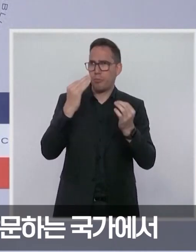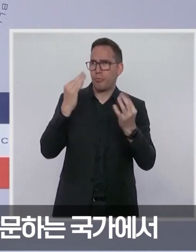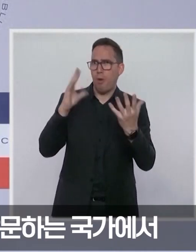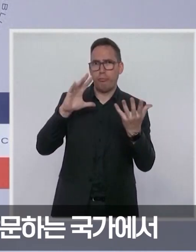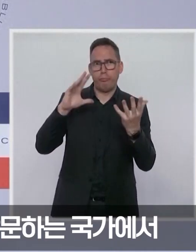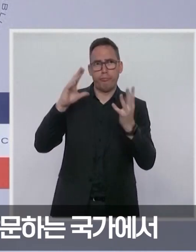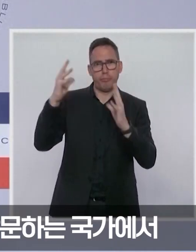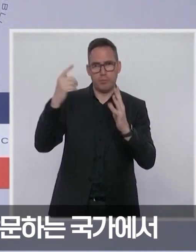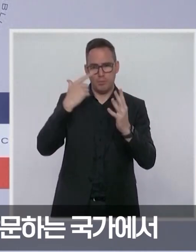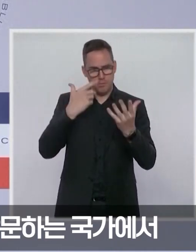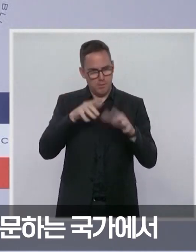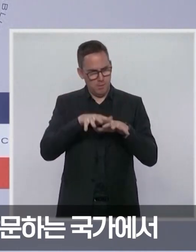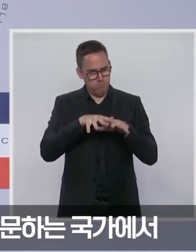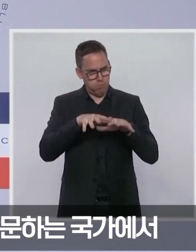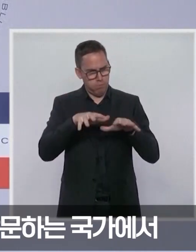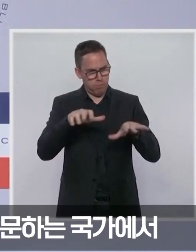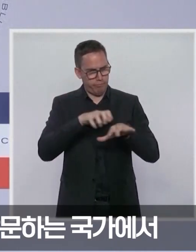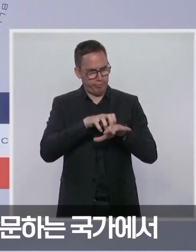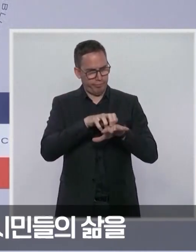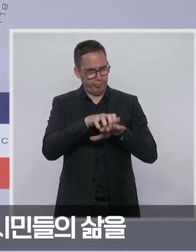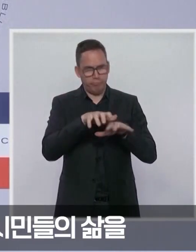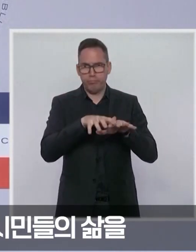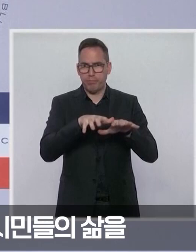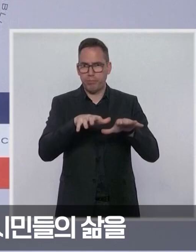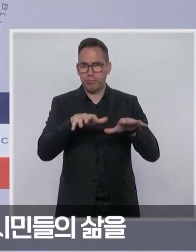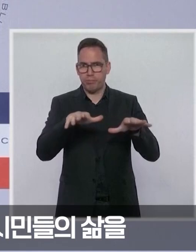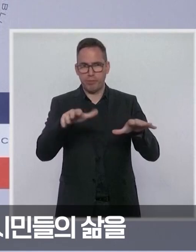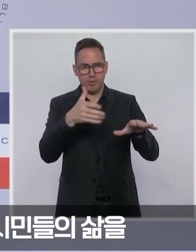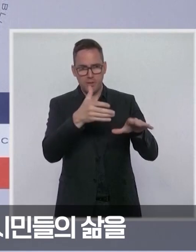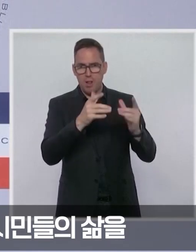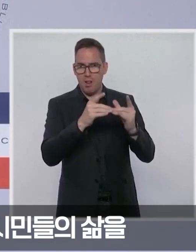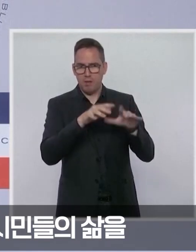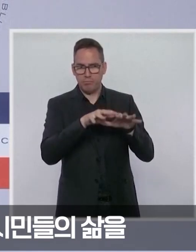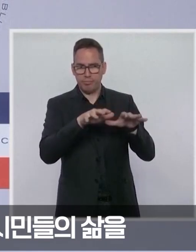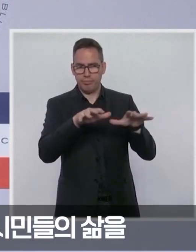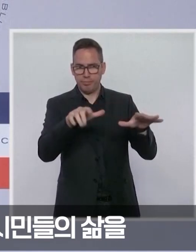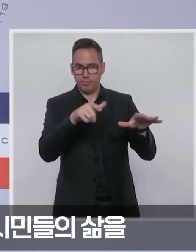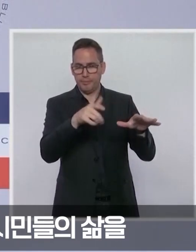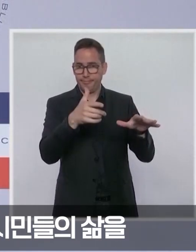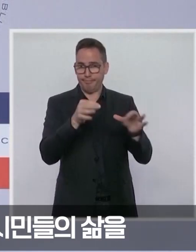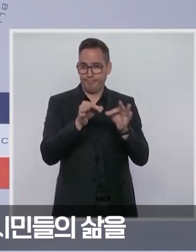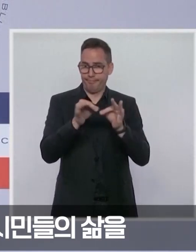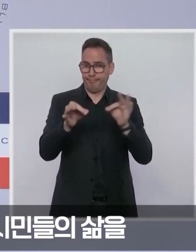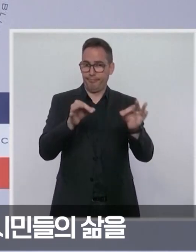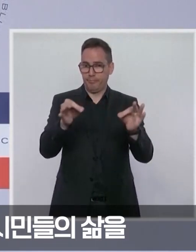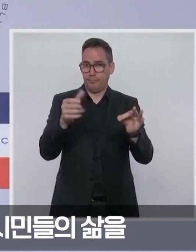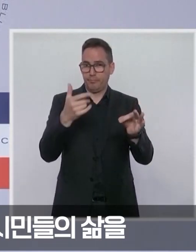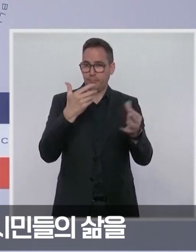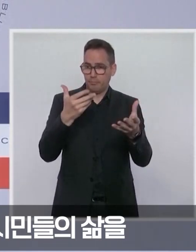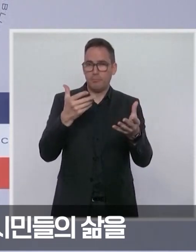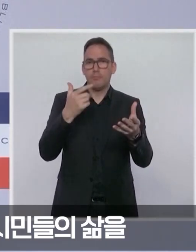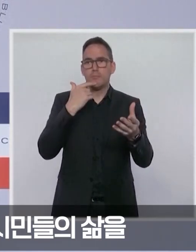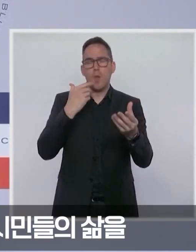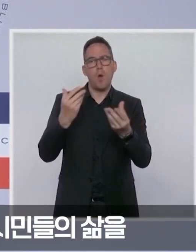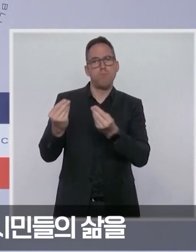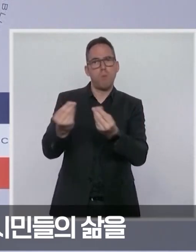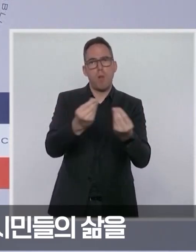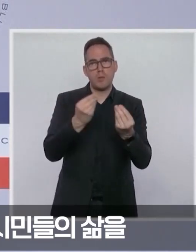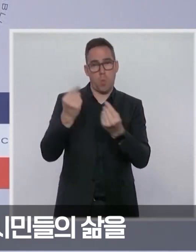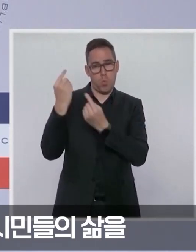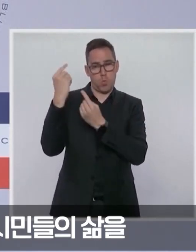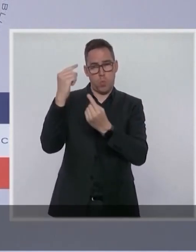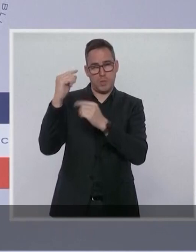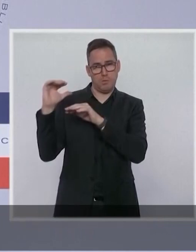ces punaises de lit dans l'ensemble des pays occidentaux, touchant plus particulièrement les pays à forte fréquentation